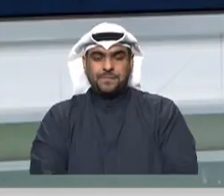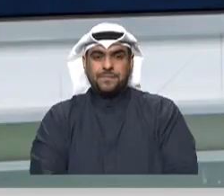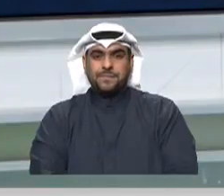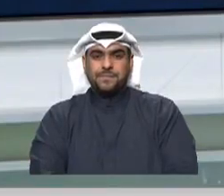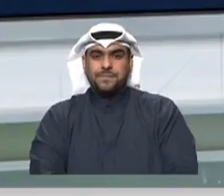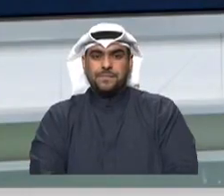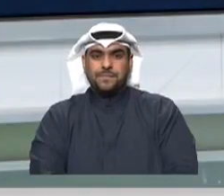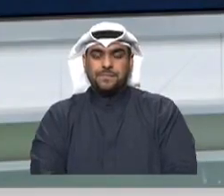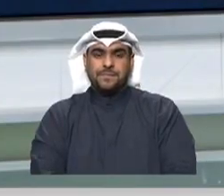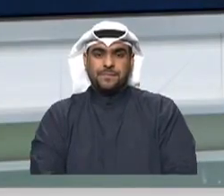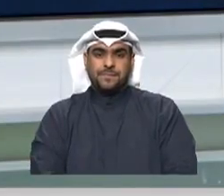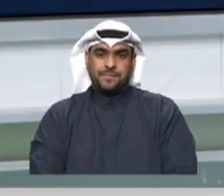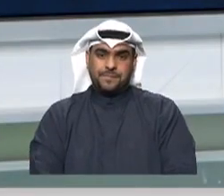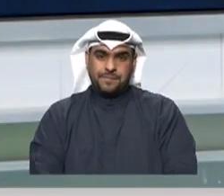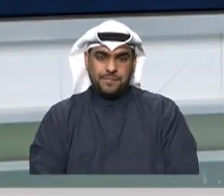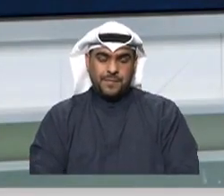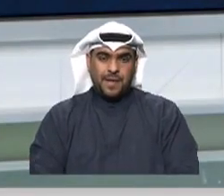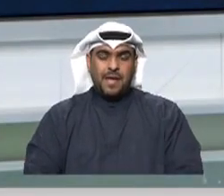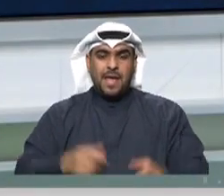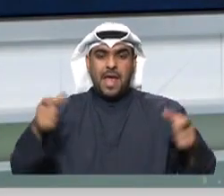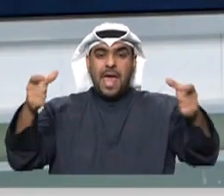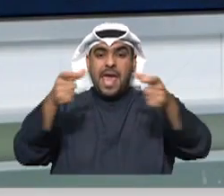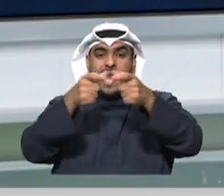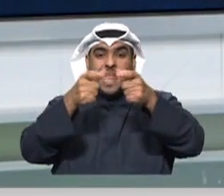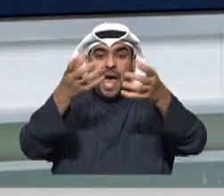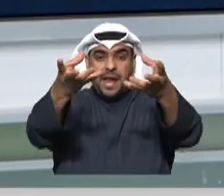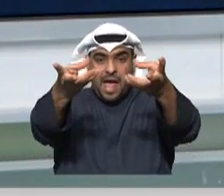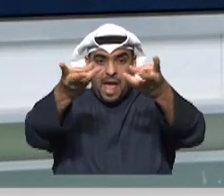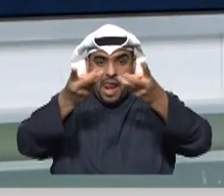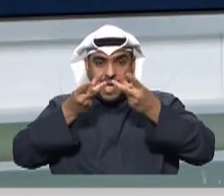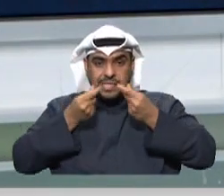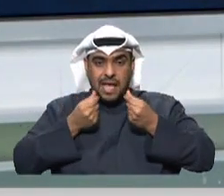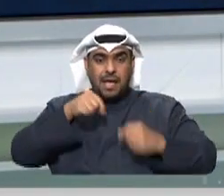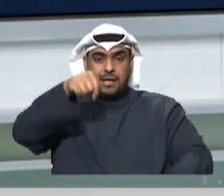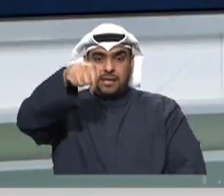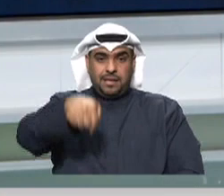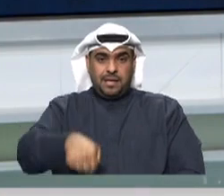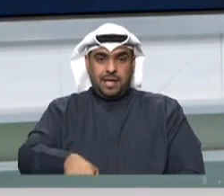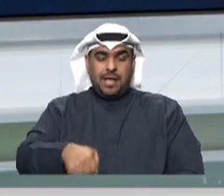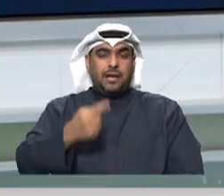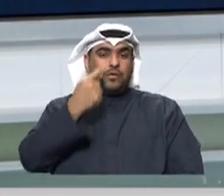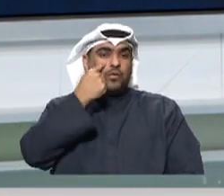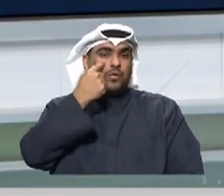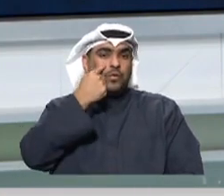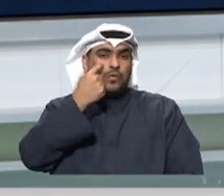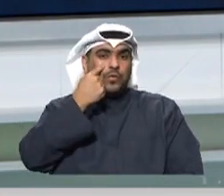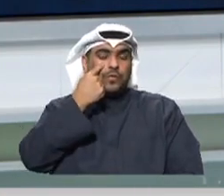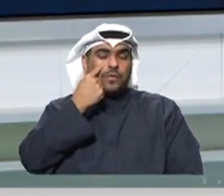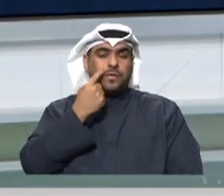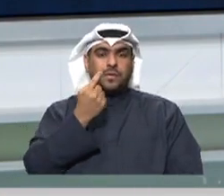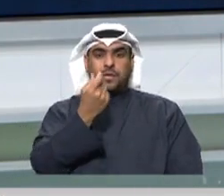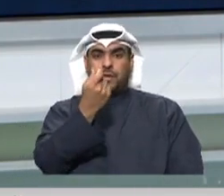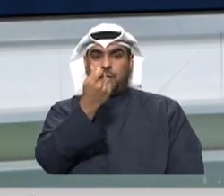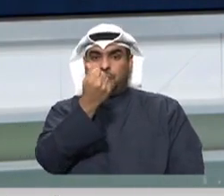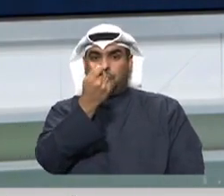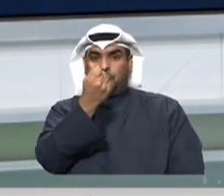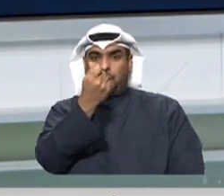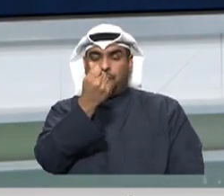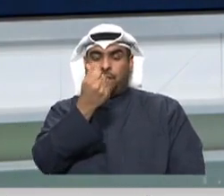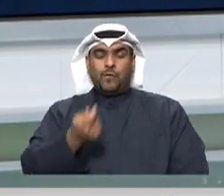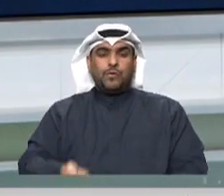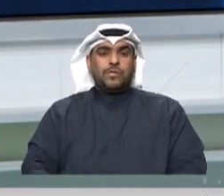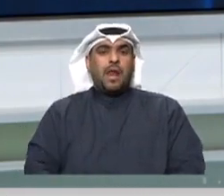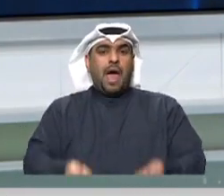اظهرت بيانات اداره المركزيه للاحصاء تسجيل لمعادله التضخم في البلاد مستوى ثلاثه وعشر النقطه المئويه